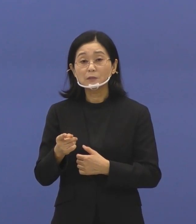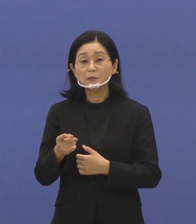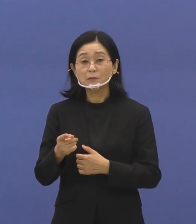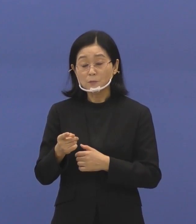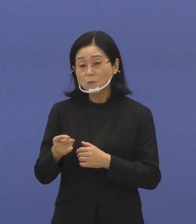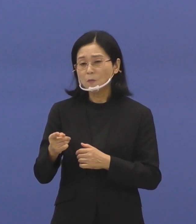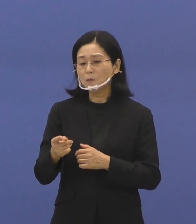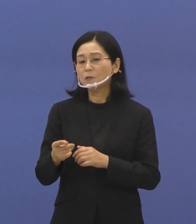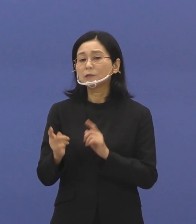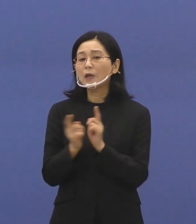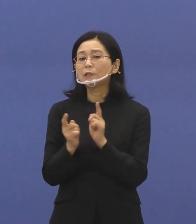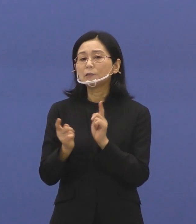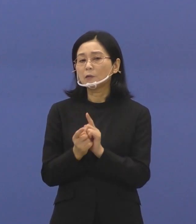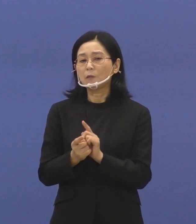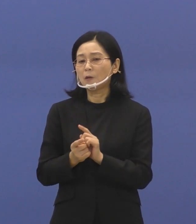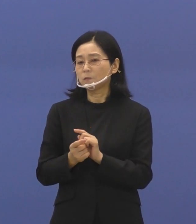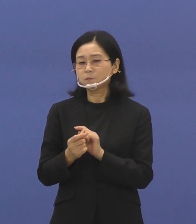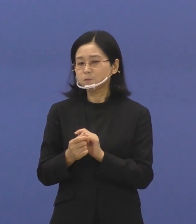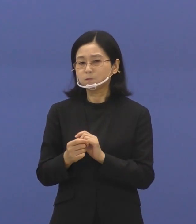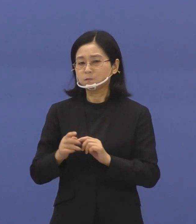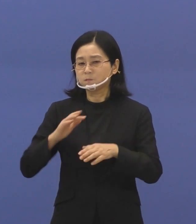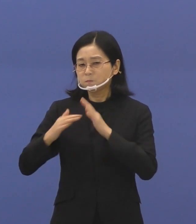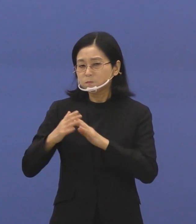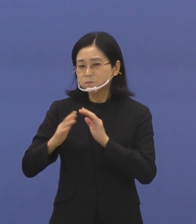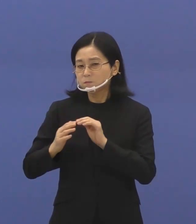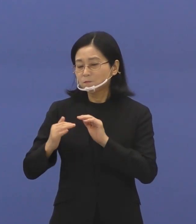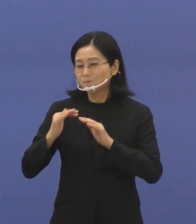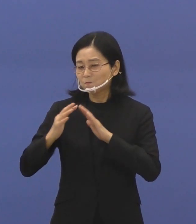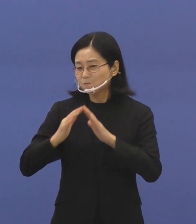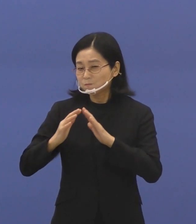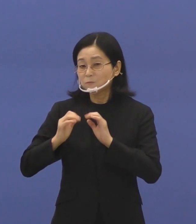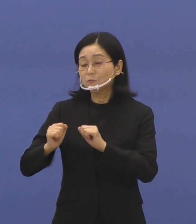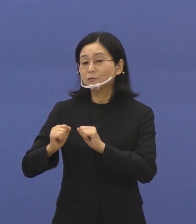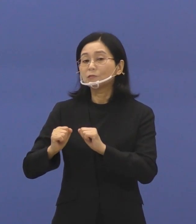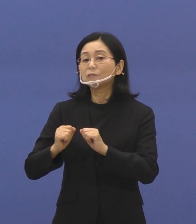ずっとやってきておりますので、